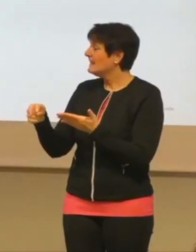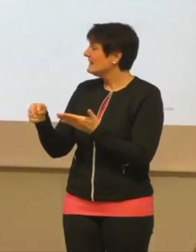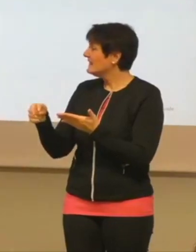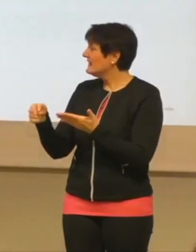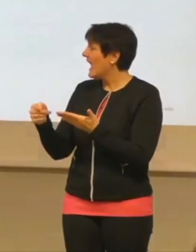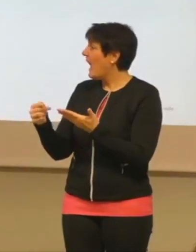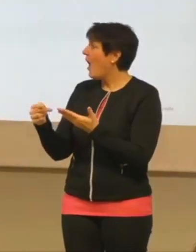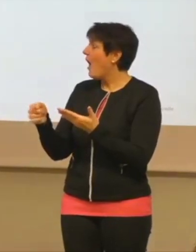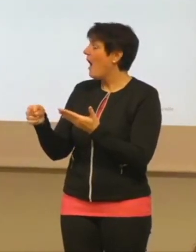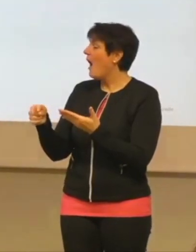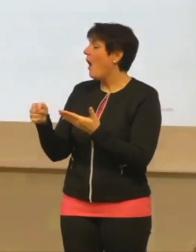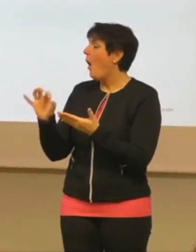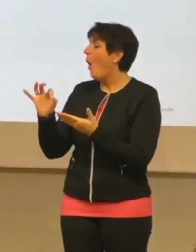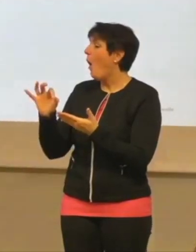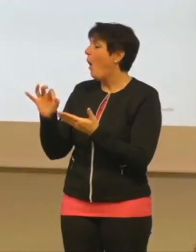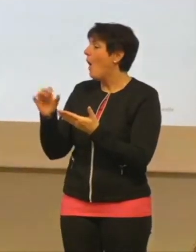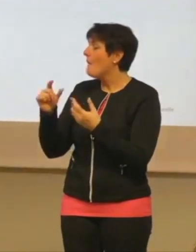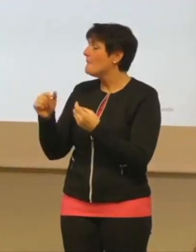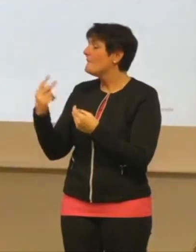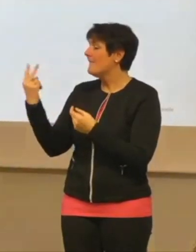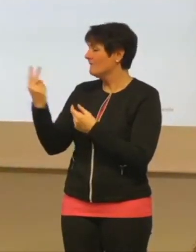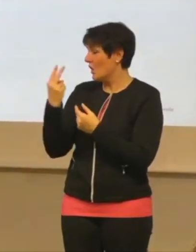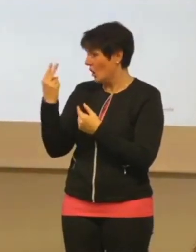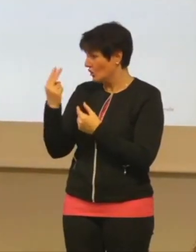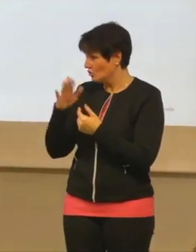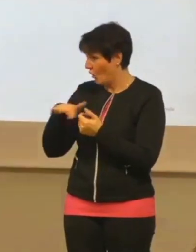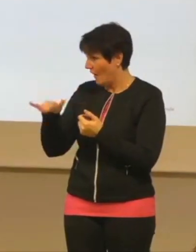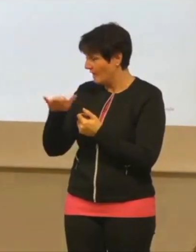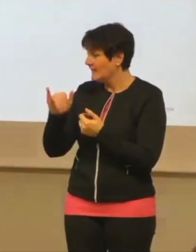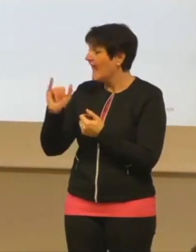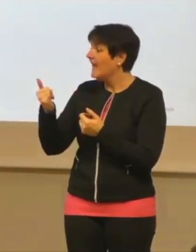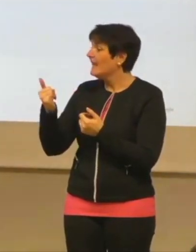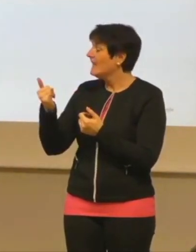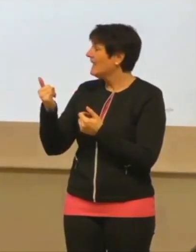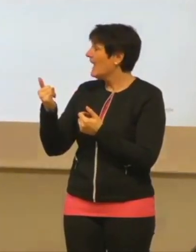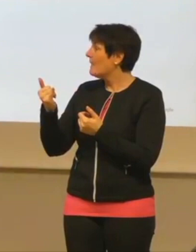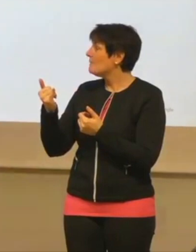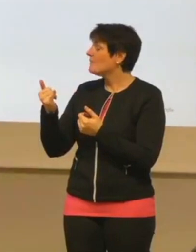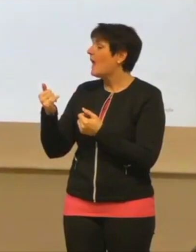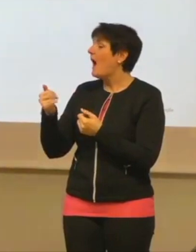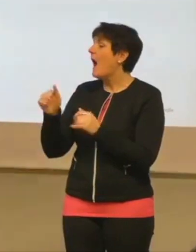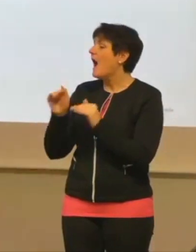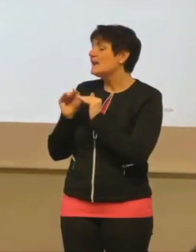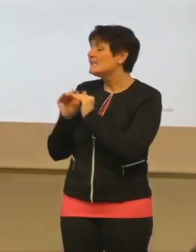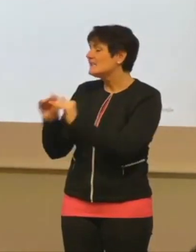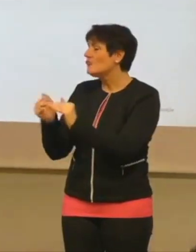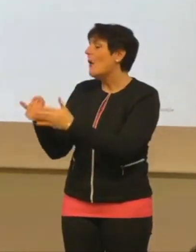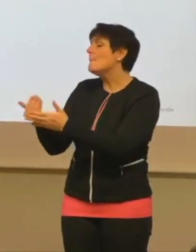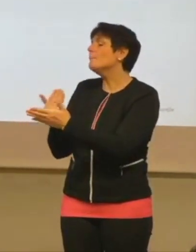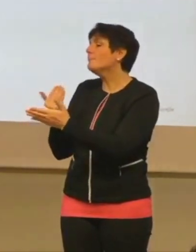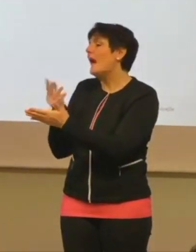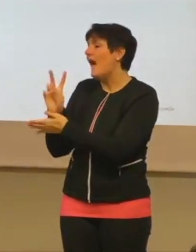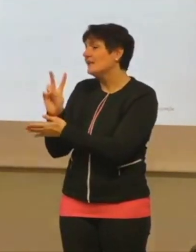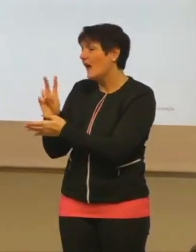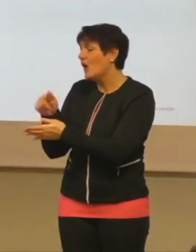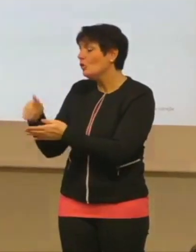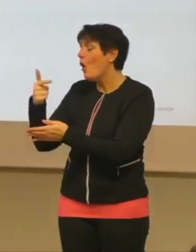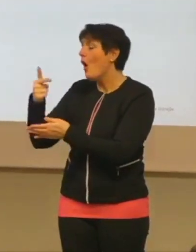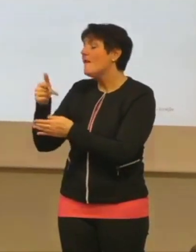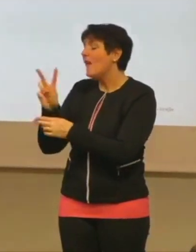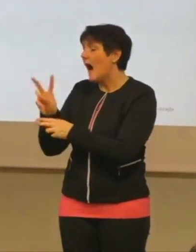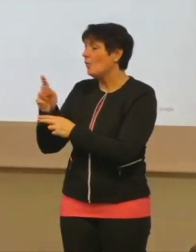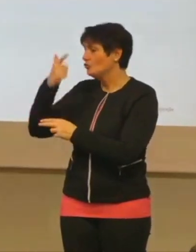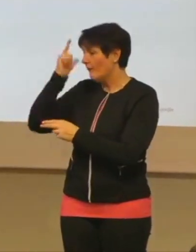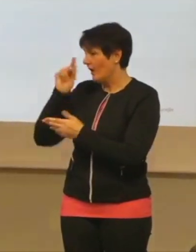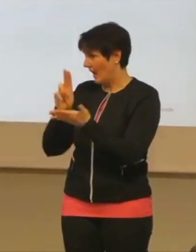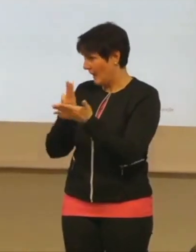omenjenega opcijskega protokola v Republiki Sloveniji naloge državnega preventivnega mehanizma izvršuje varuh človekovih